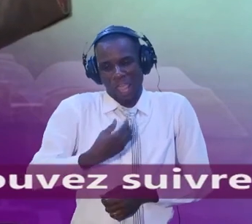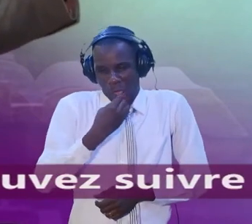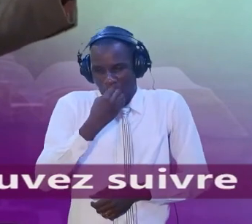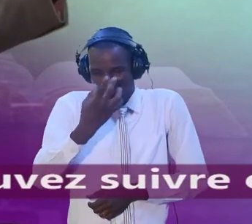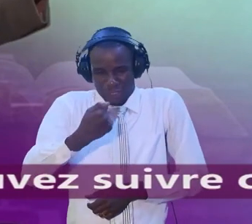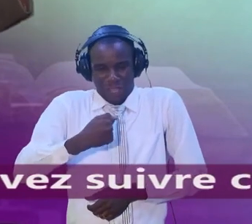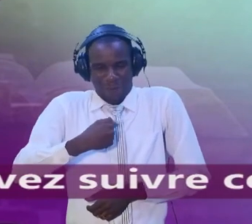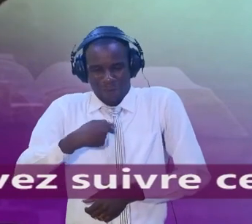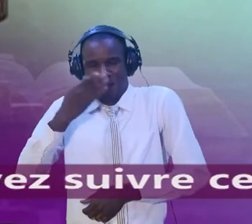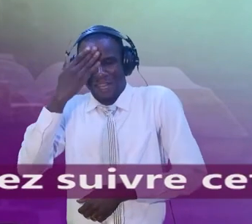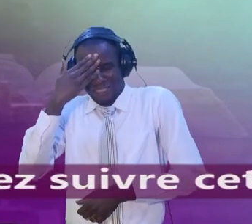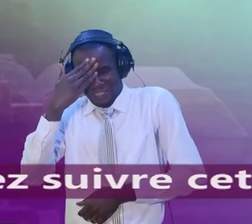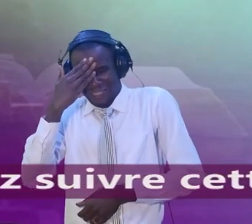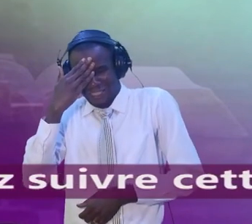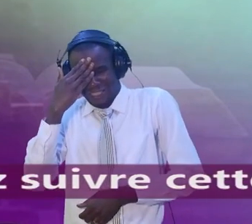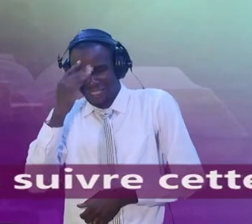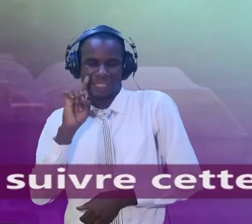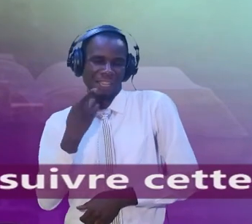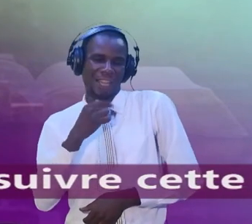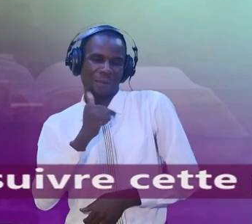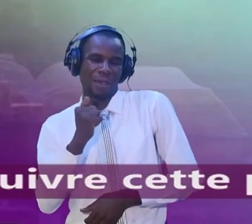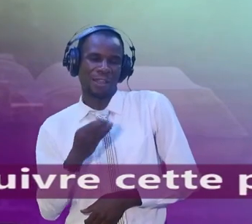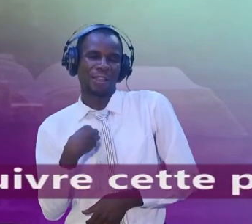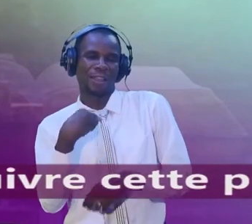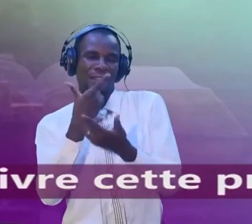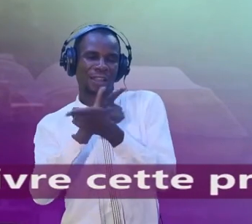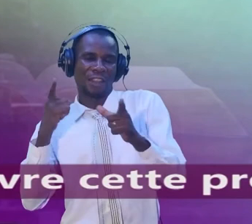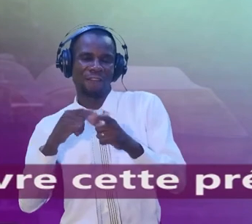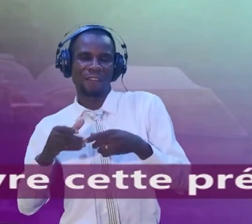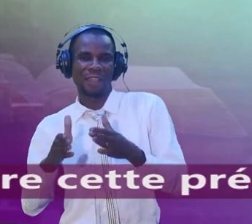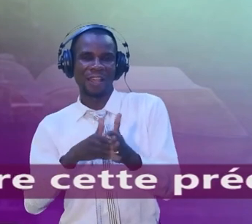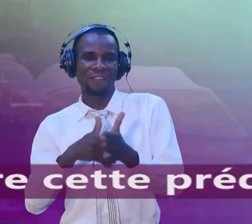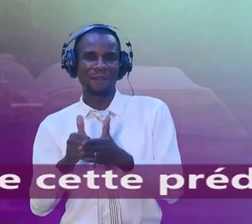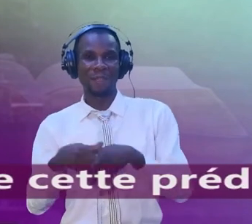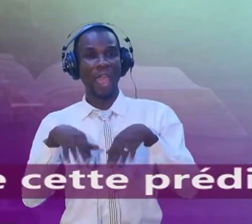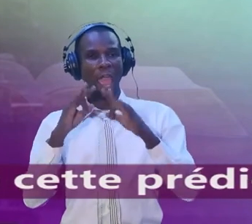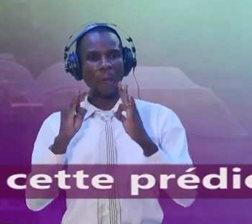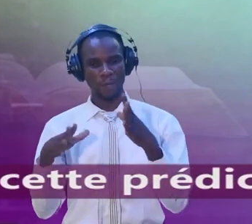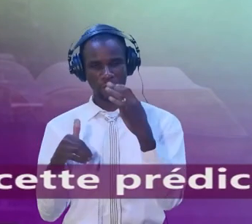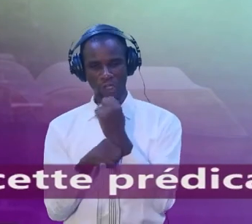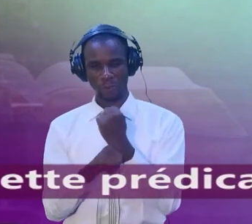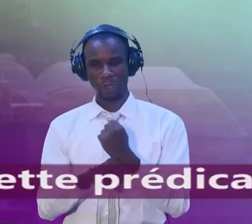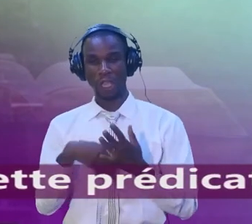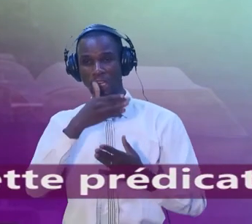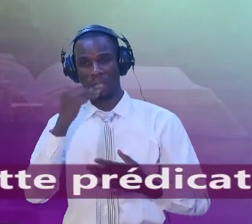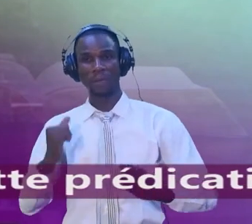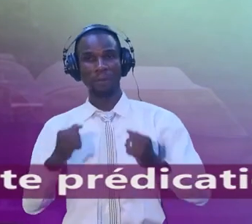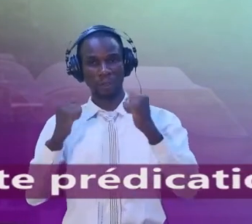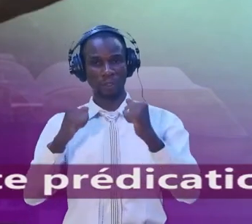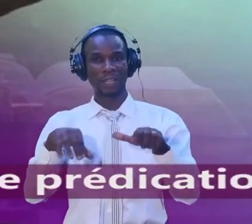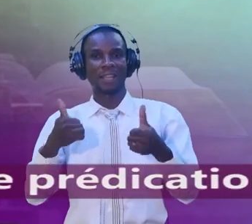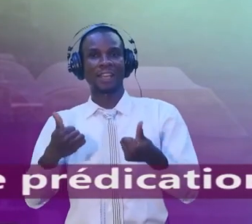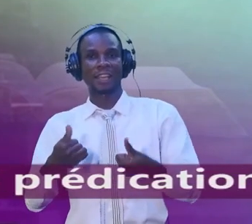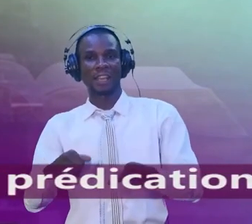Hofu unatoka moyoni mwako kwa sababu unagundua kwamba unaye mtu anayekusaidia.